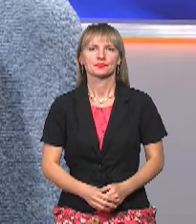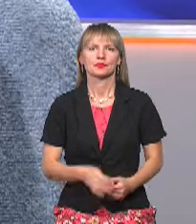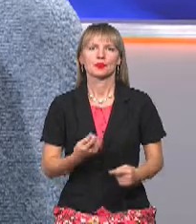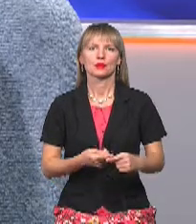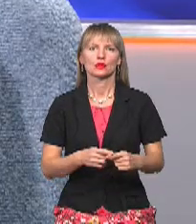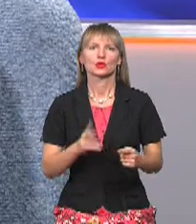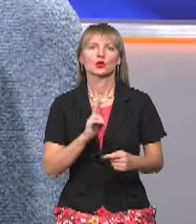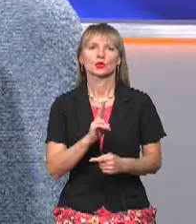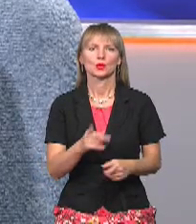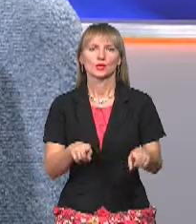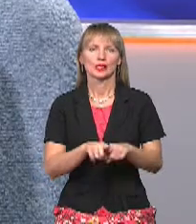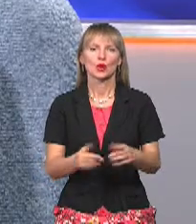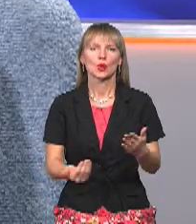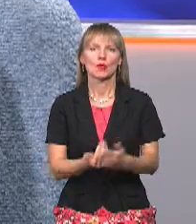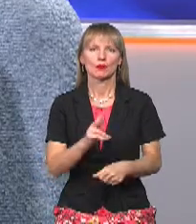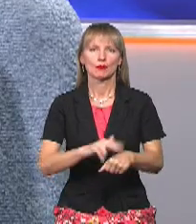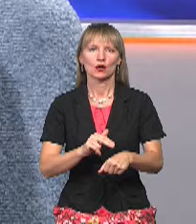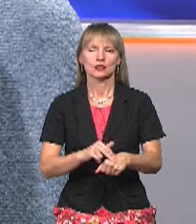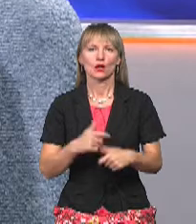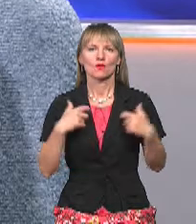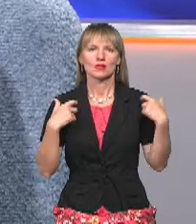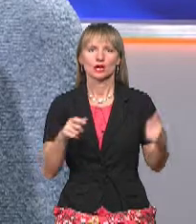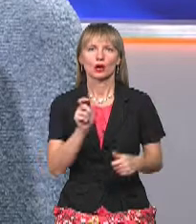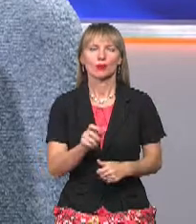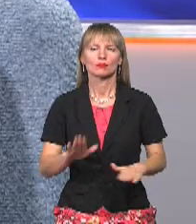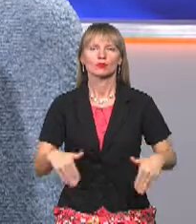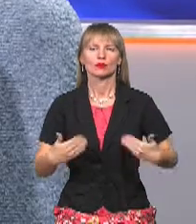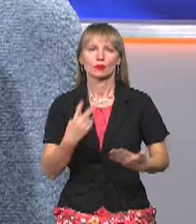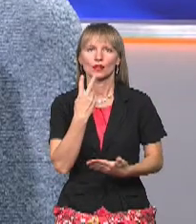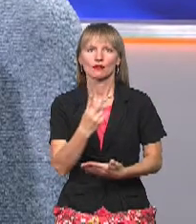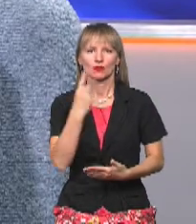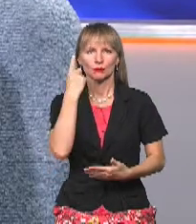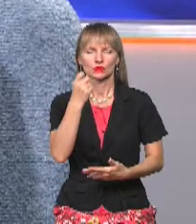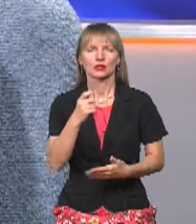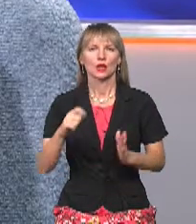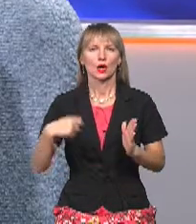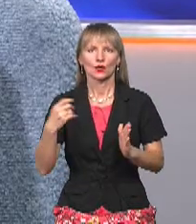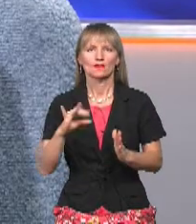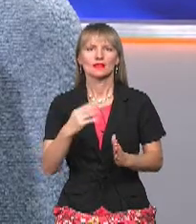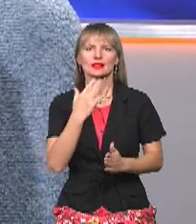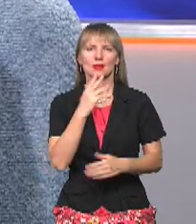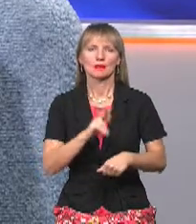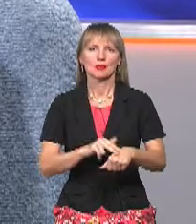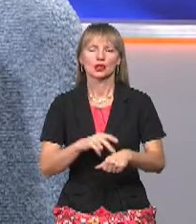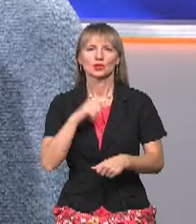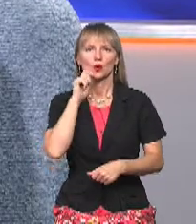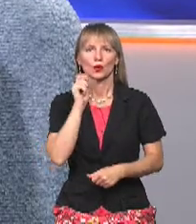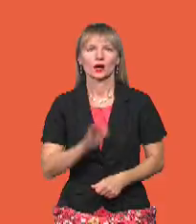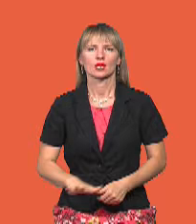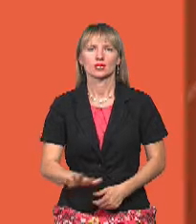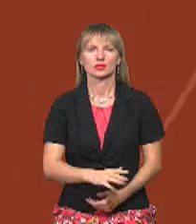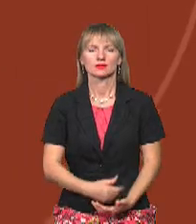Проте, хто ж такі нові поліцейські офіцери громади, пропоную подивитися інформаційний ролик від Національної поліції України.